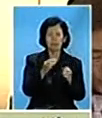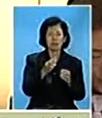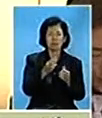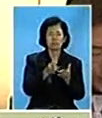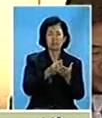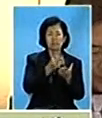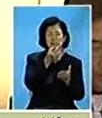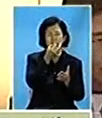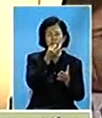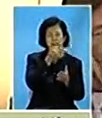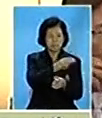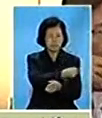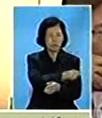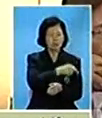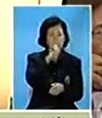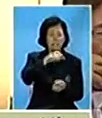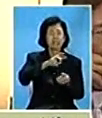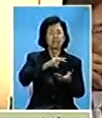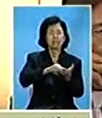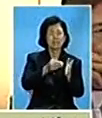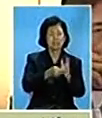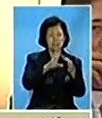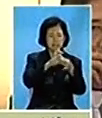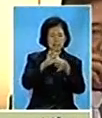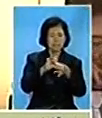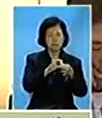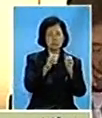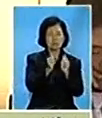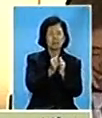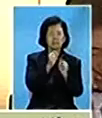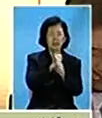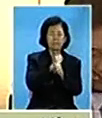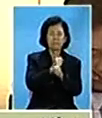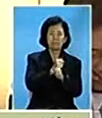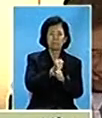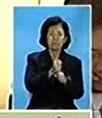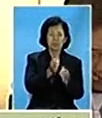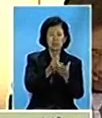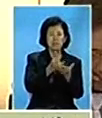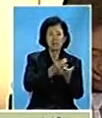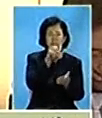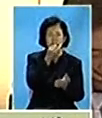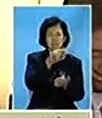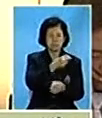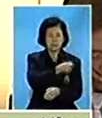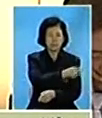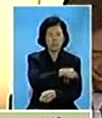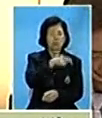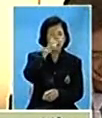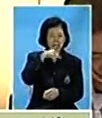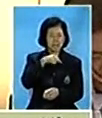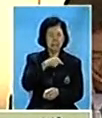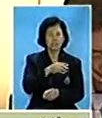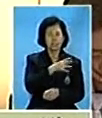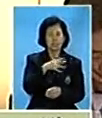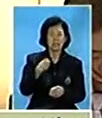ไทยนะหมายถึงวิชาชีพที่เกี่ยวกับการประกอบวิชาชีพนะครับแพทย์แผนไทยและการประกอบวิชาชีพ